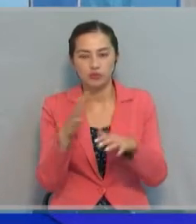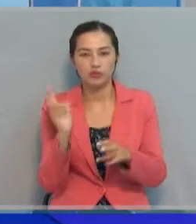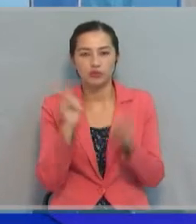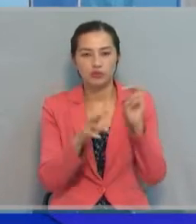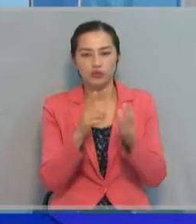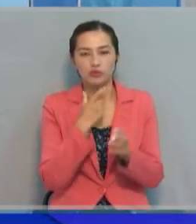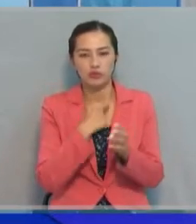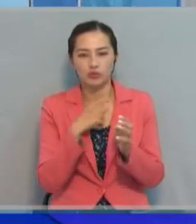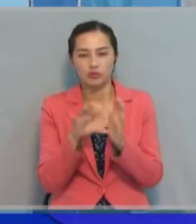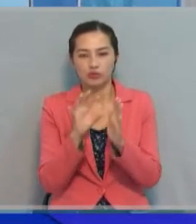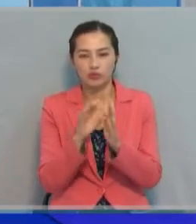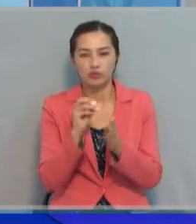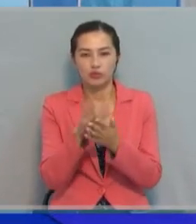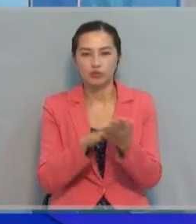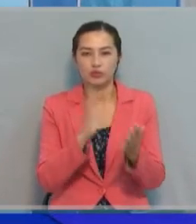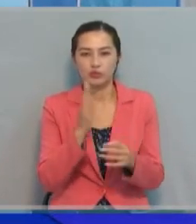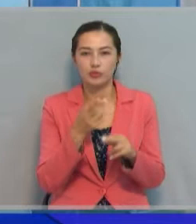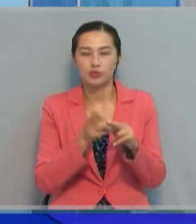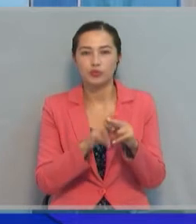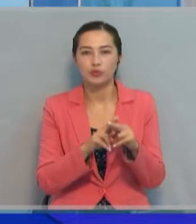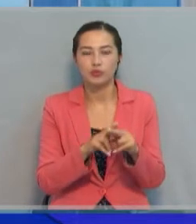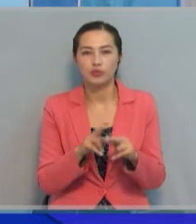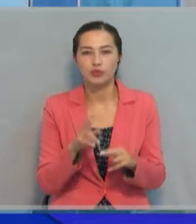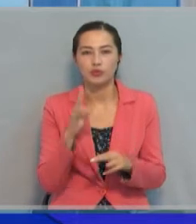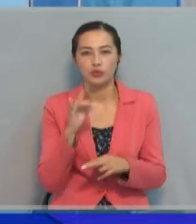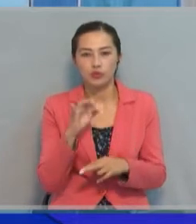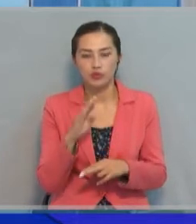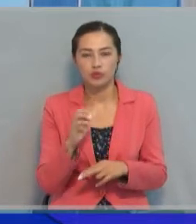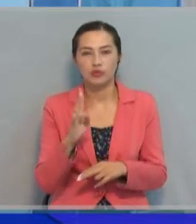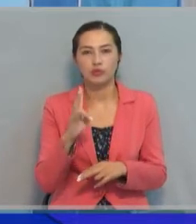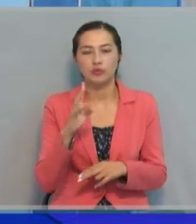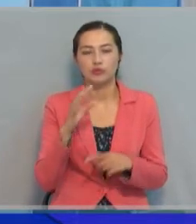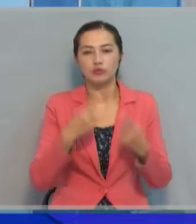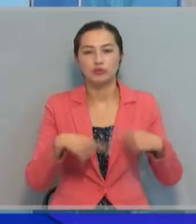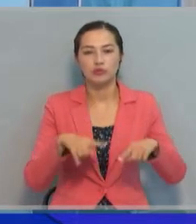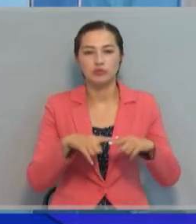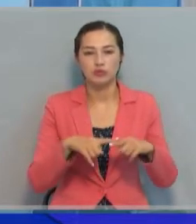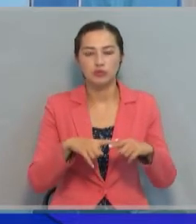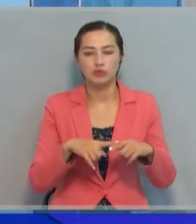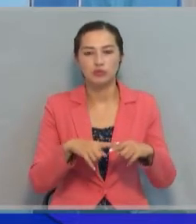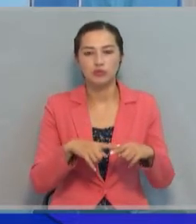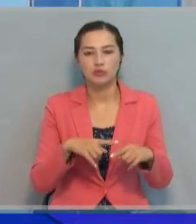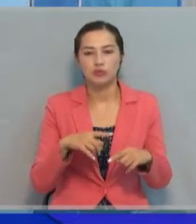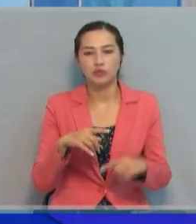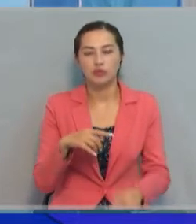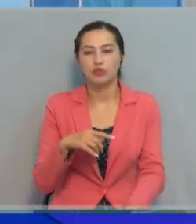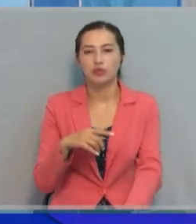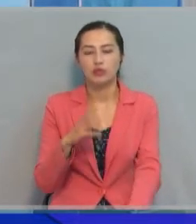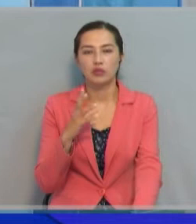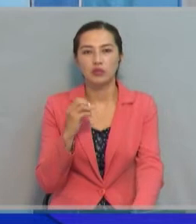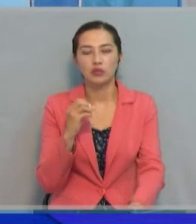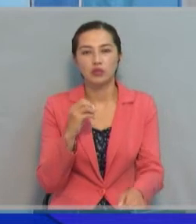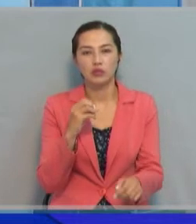түсіп жатыр. Ауыл партиясынан, халық партиясынан, Нұр Отаннан. Бағы бабы шапқан